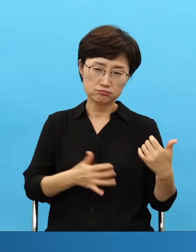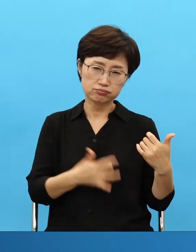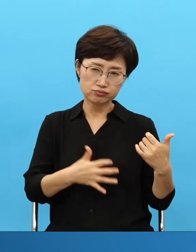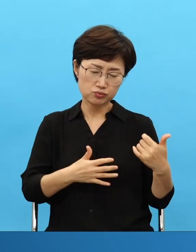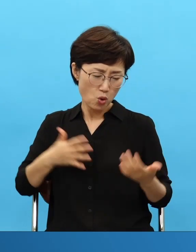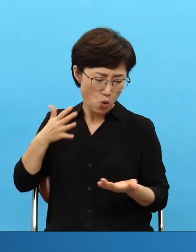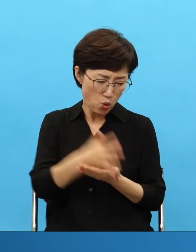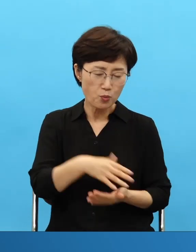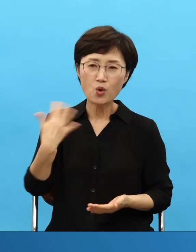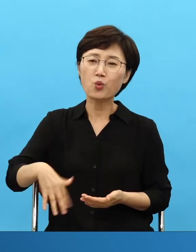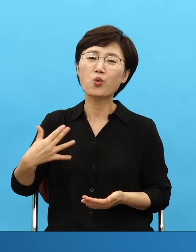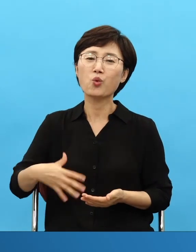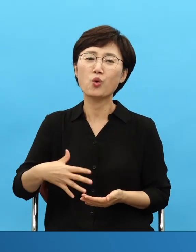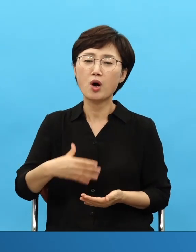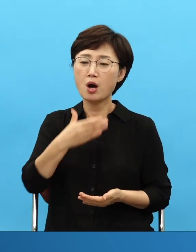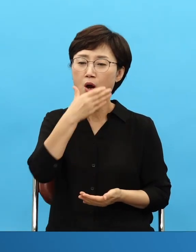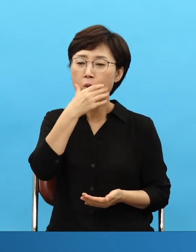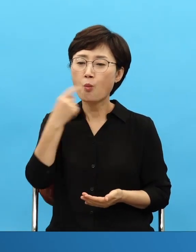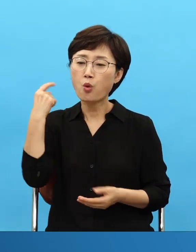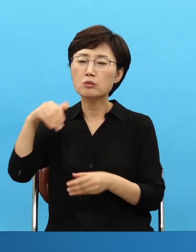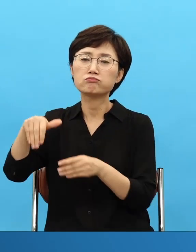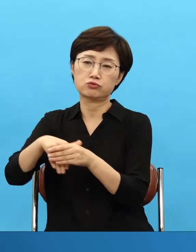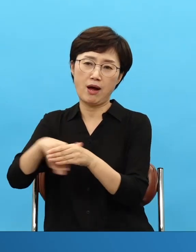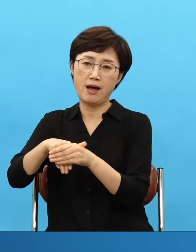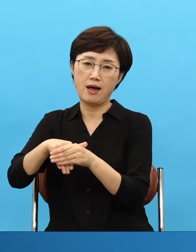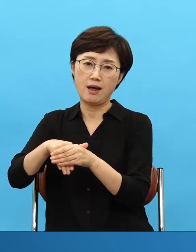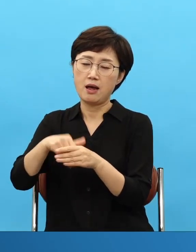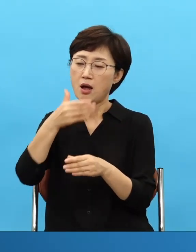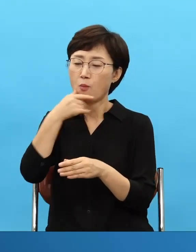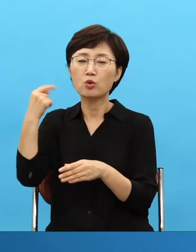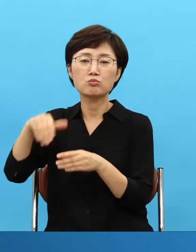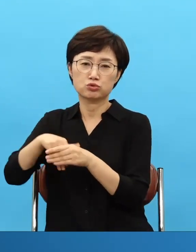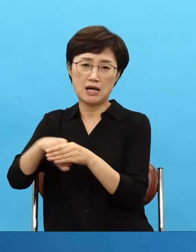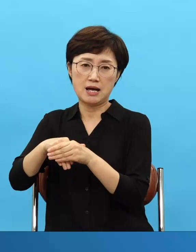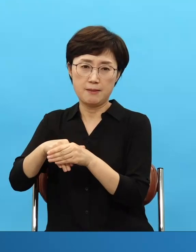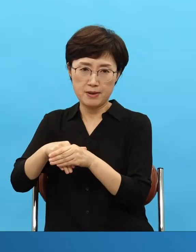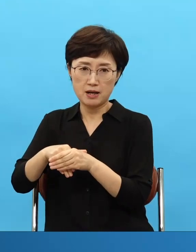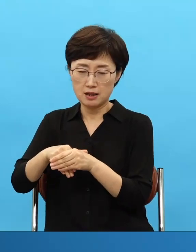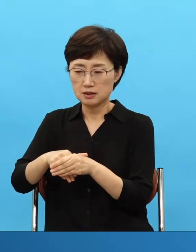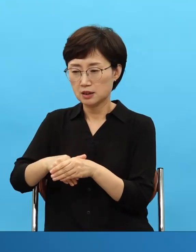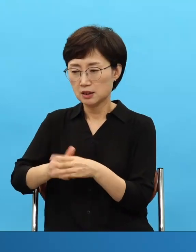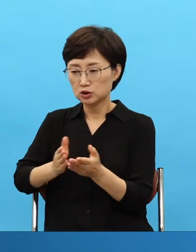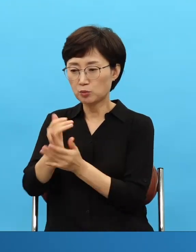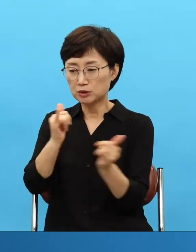기타 연주 등 복음 문화의 언약 잡은 렘넌트와 목회자, 전문인의 공연이 다채롭게